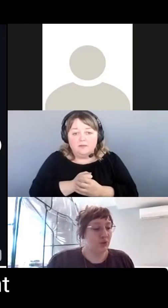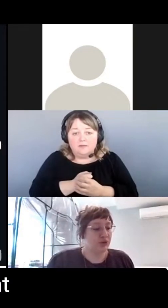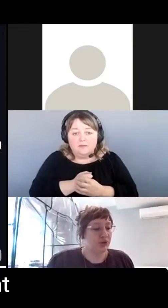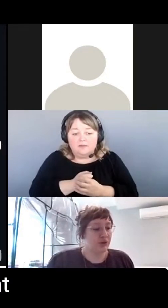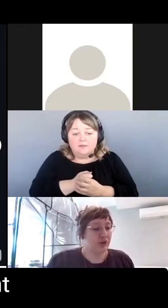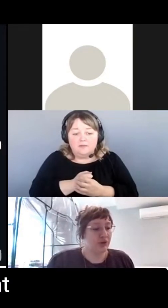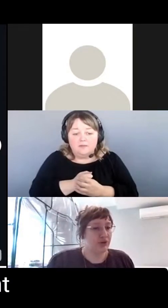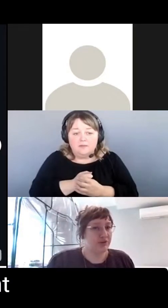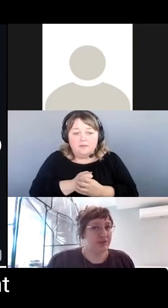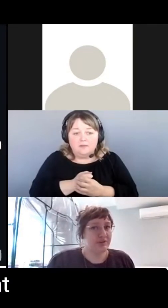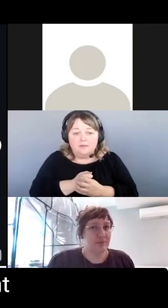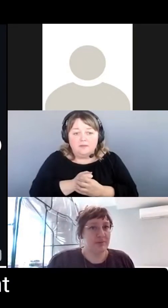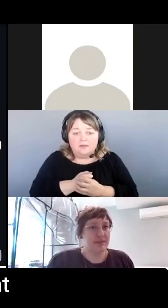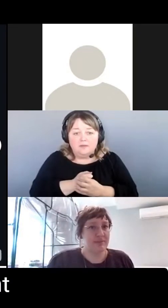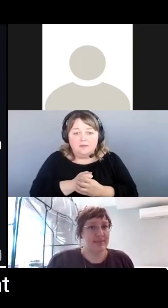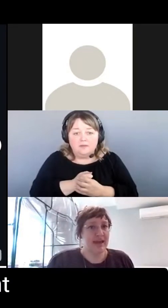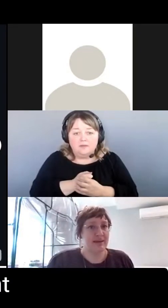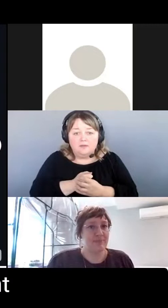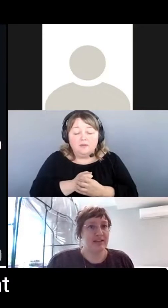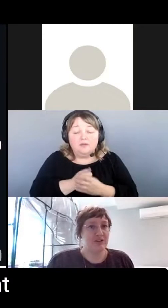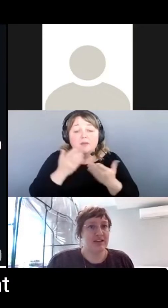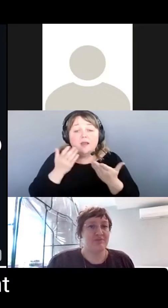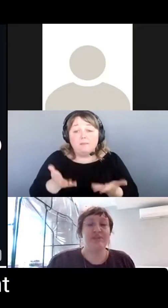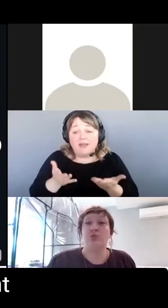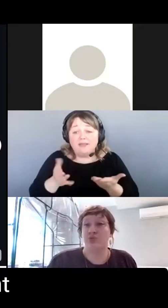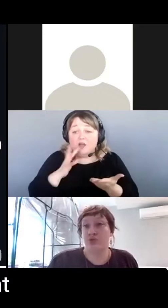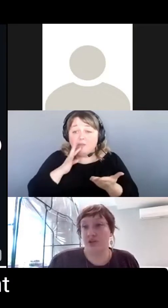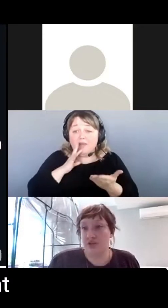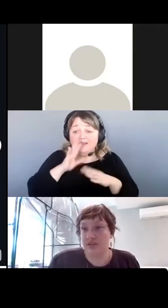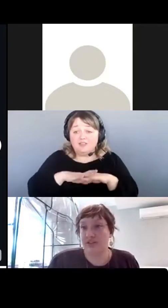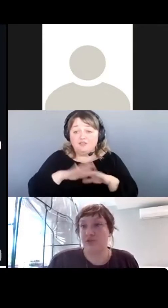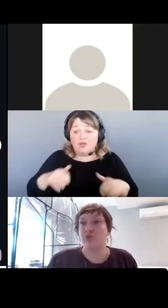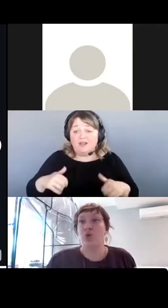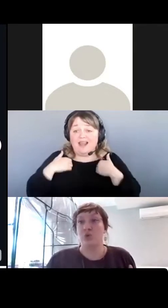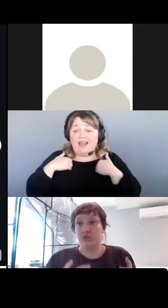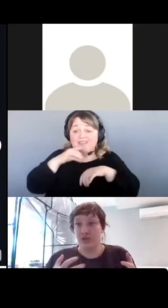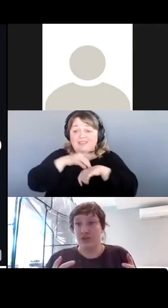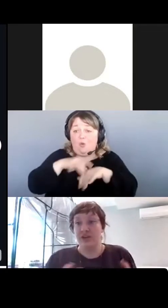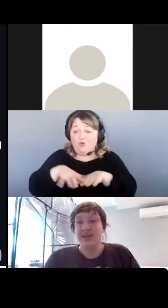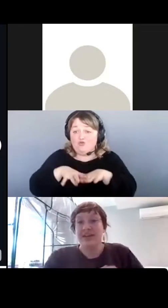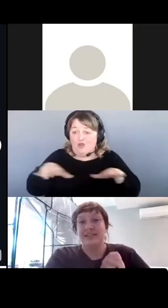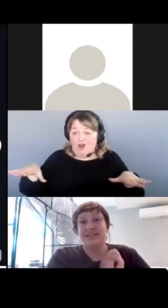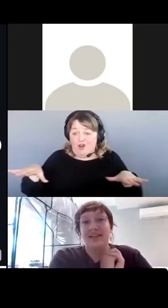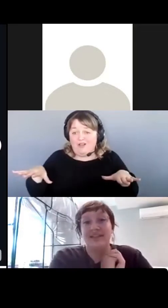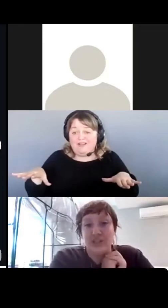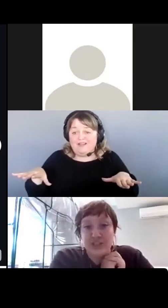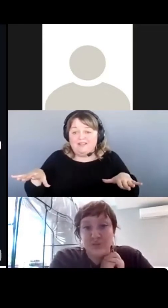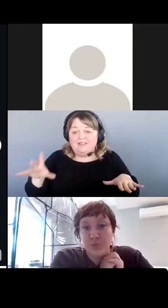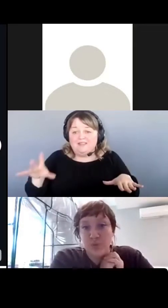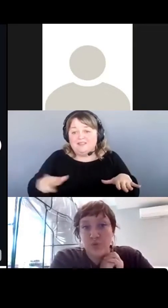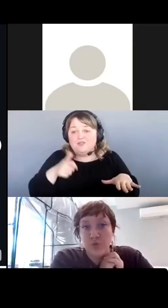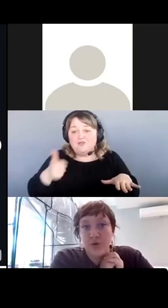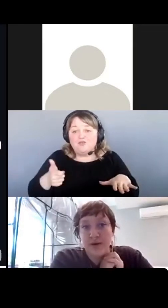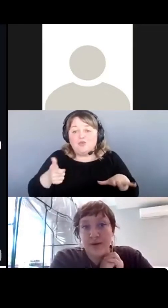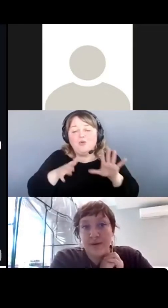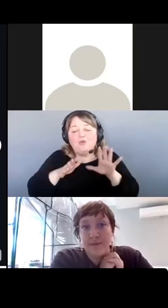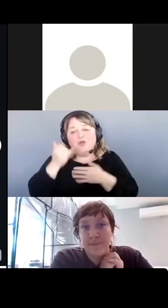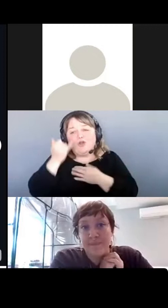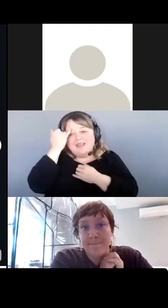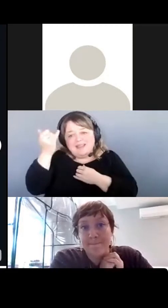Et donc, ça m'amène maintenant à parler de la vie au sol, qui est une autre stratégie